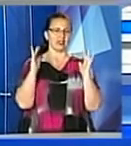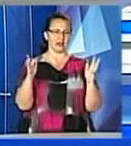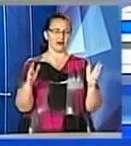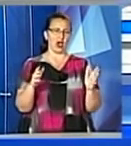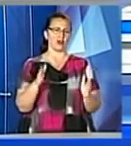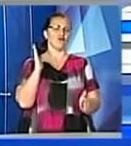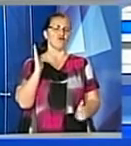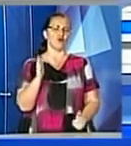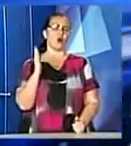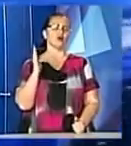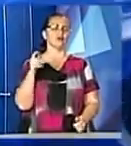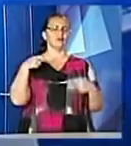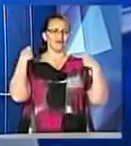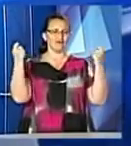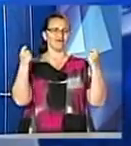мить. Вітаємо вас.